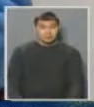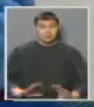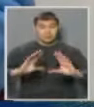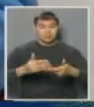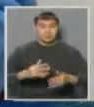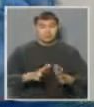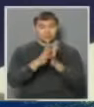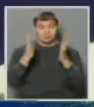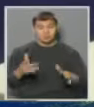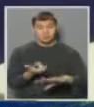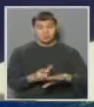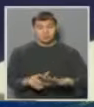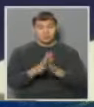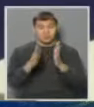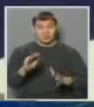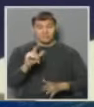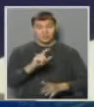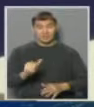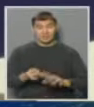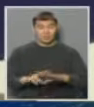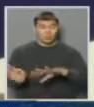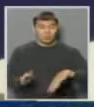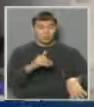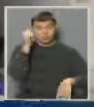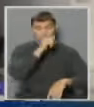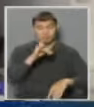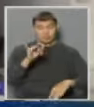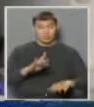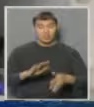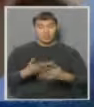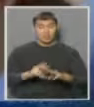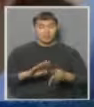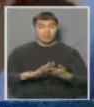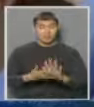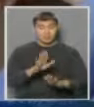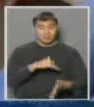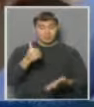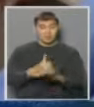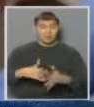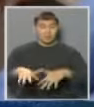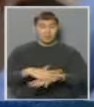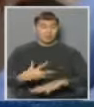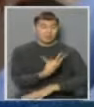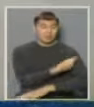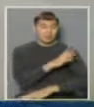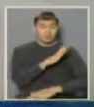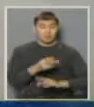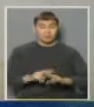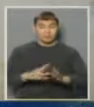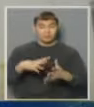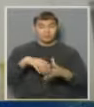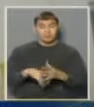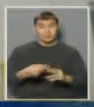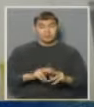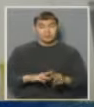Әлемнің алпауыт елдерінде Pfizer вакцинасы өткен жылдың 90-сында мақылданып, халықтың басым көпшілігі екпе салдырды. Оның